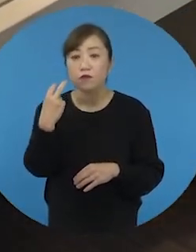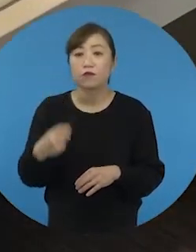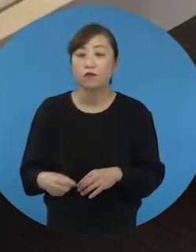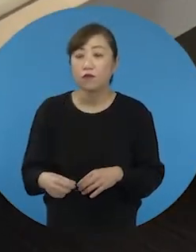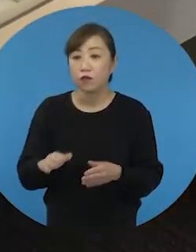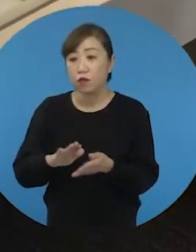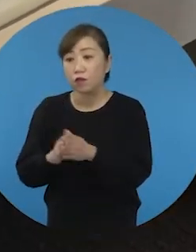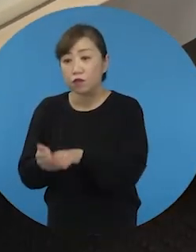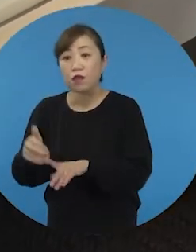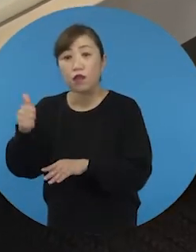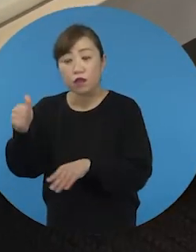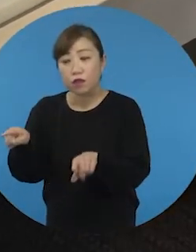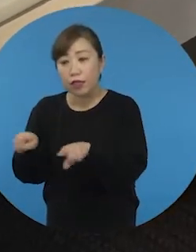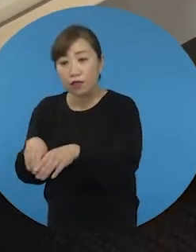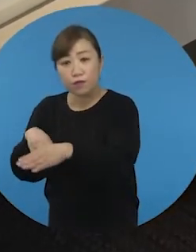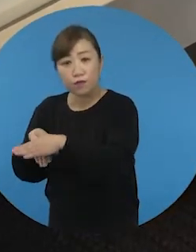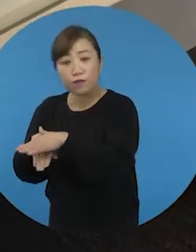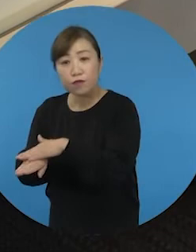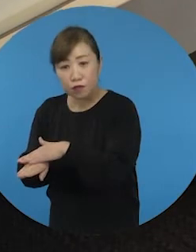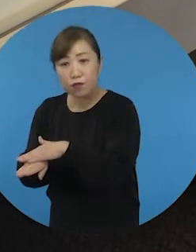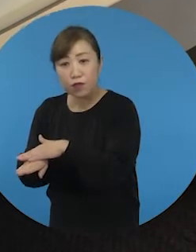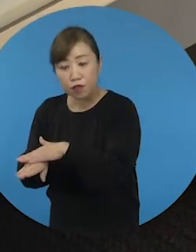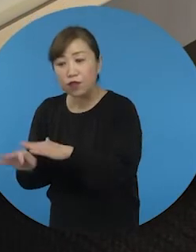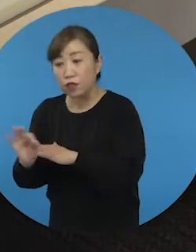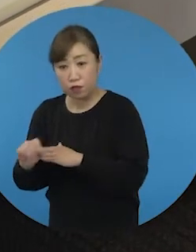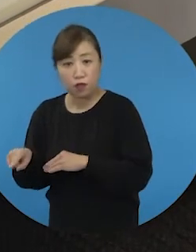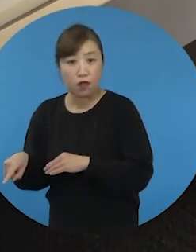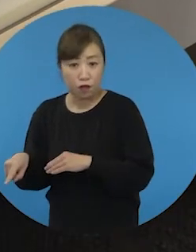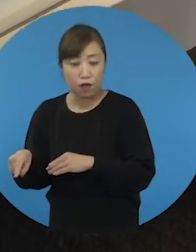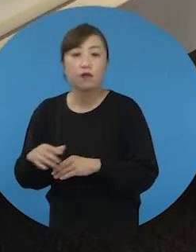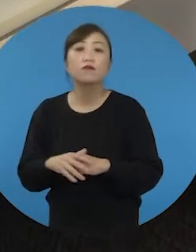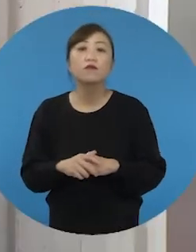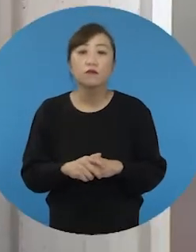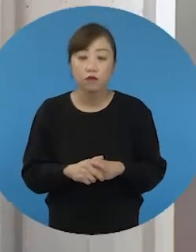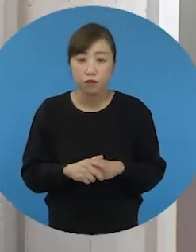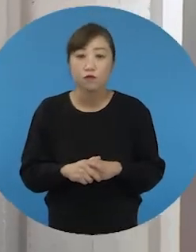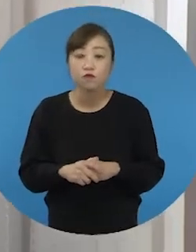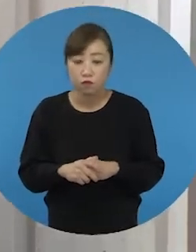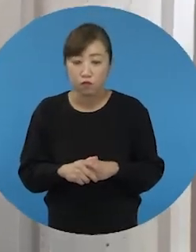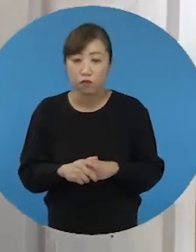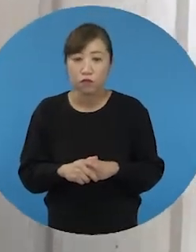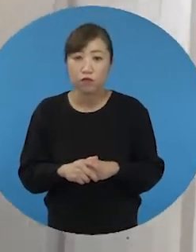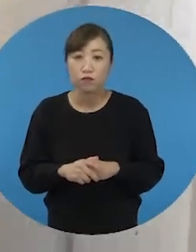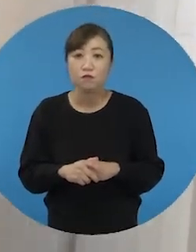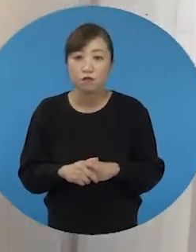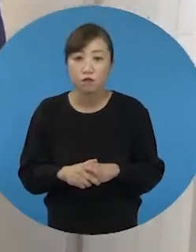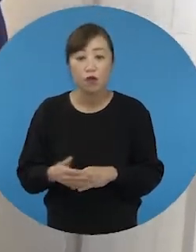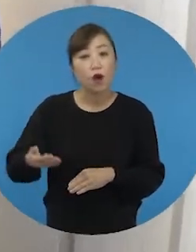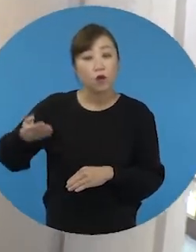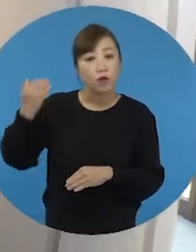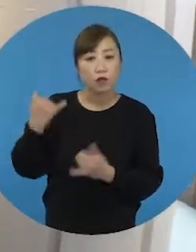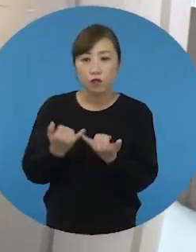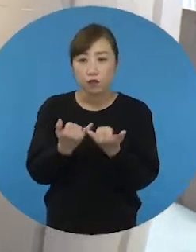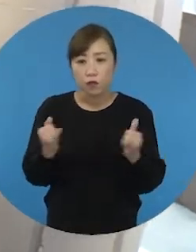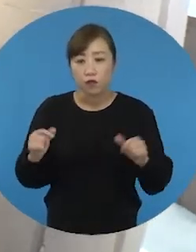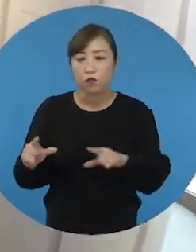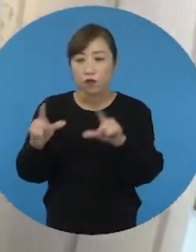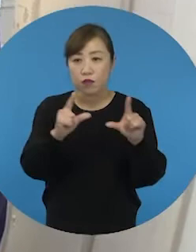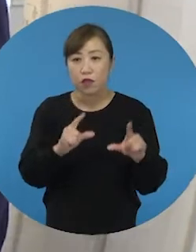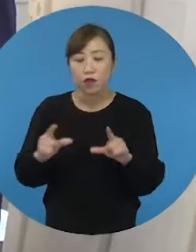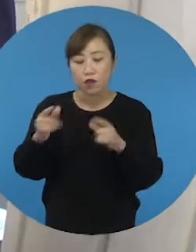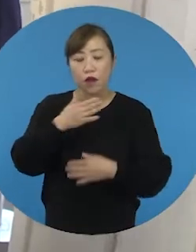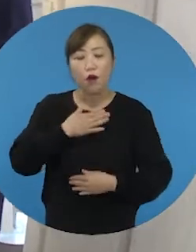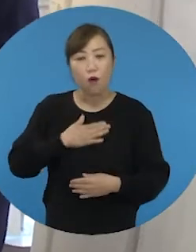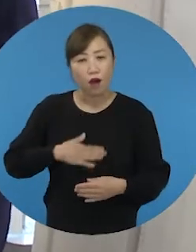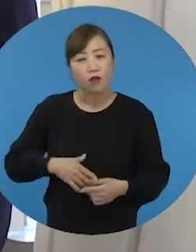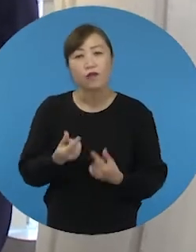者の副葬品として納められていたものとして考えられています。 こういったものからその当時の人々の暮らしっていうのが分